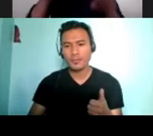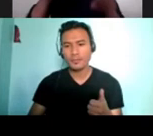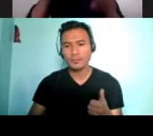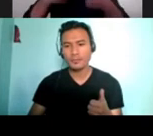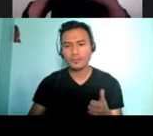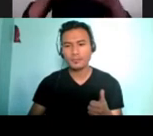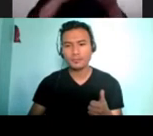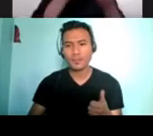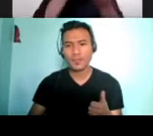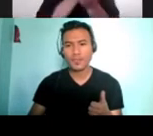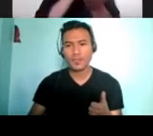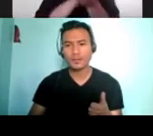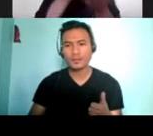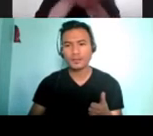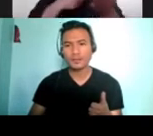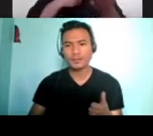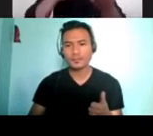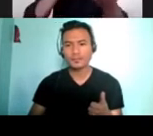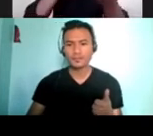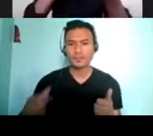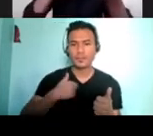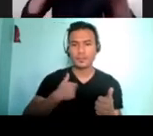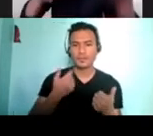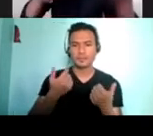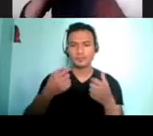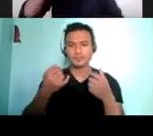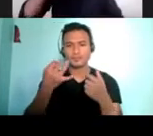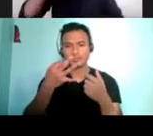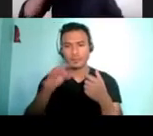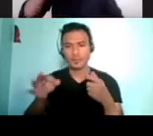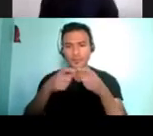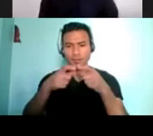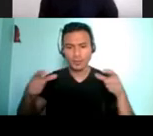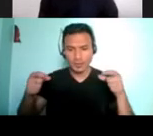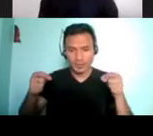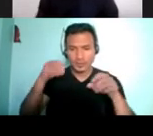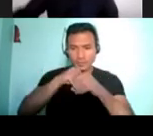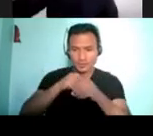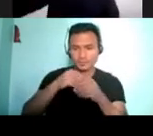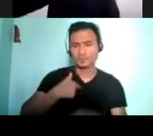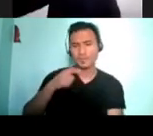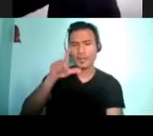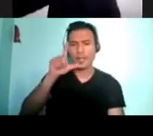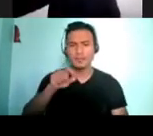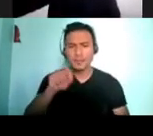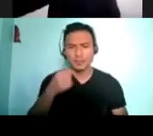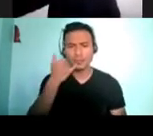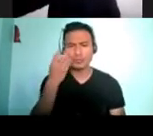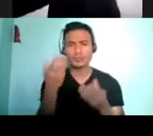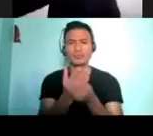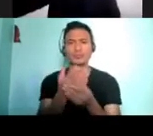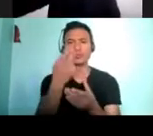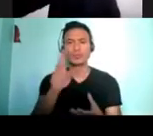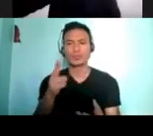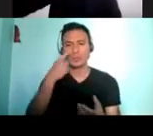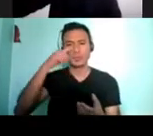भनेर हेर्थ्यो। त्यसकारण मैले त सेनिटरी प्याडको पकेटभित्र मलाई चाहिने नम्बरहरू राखेको थिएँ भनेर